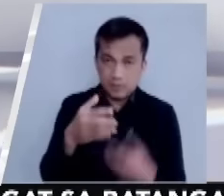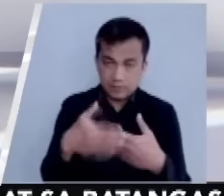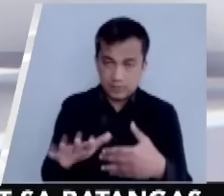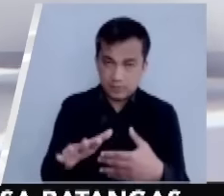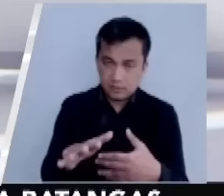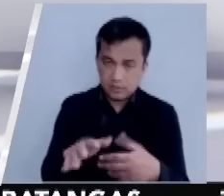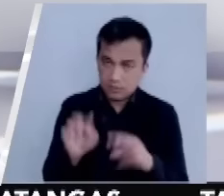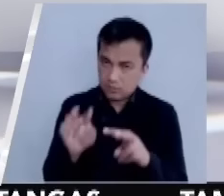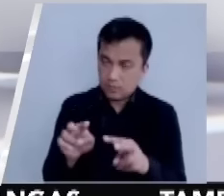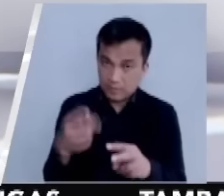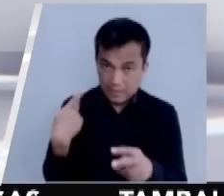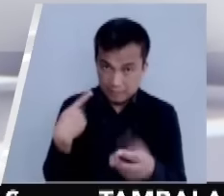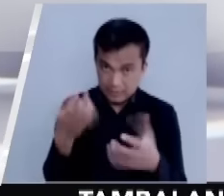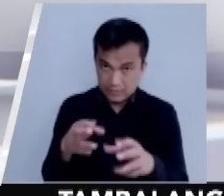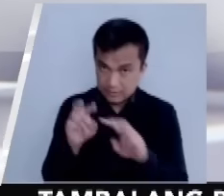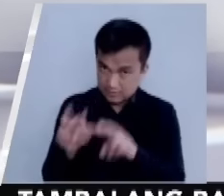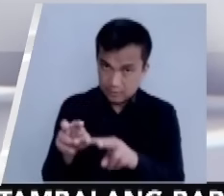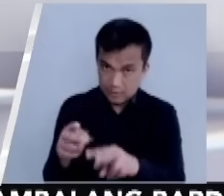kanina?